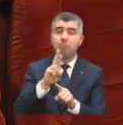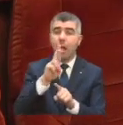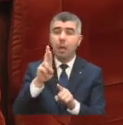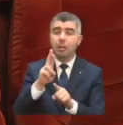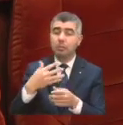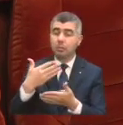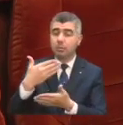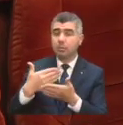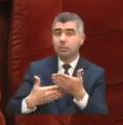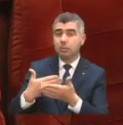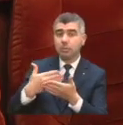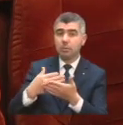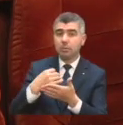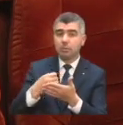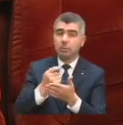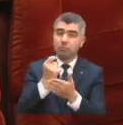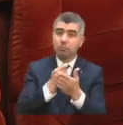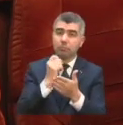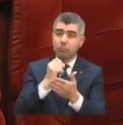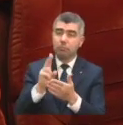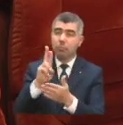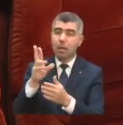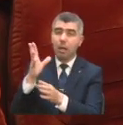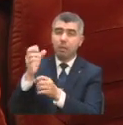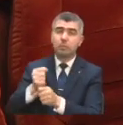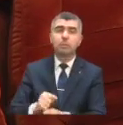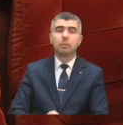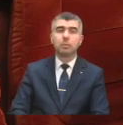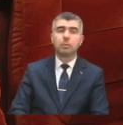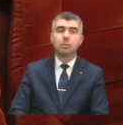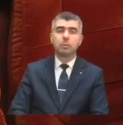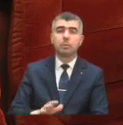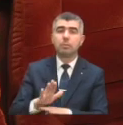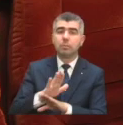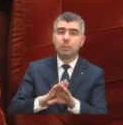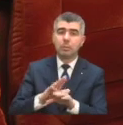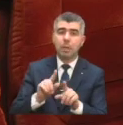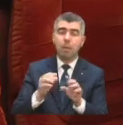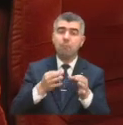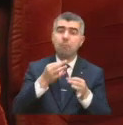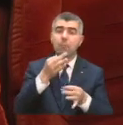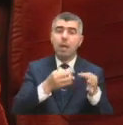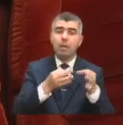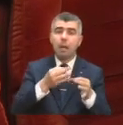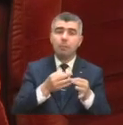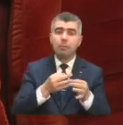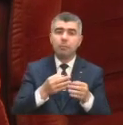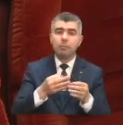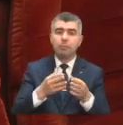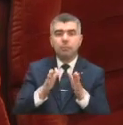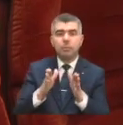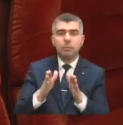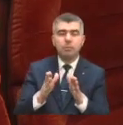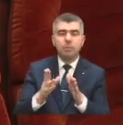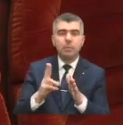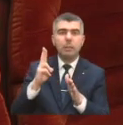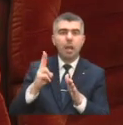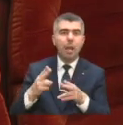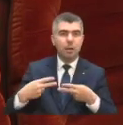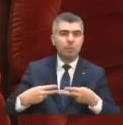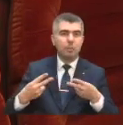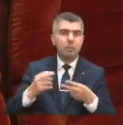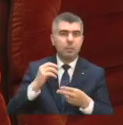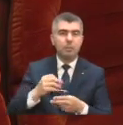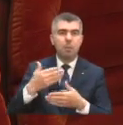طلب باش تكون، ودرنا واحد المجموعة ديال التسميح، درنا واحد المجموعة تاع المحاكم اللي غادي نفتتحوها أخيرا، اللي درنا